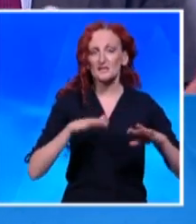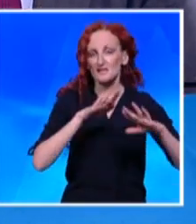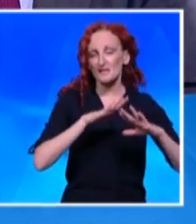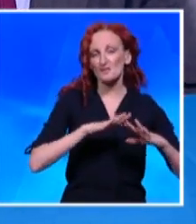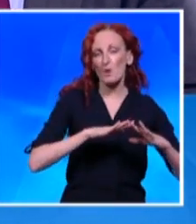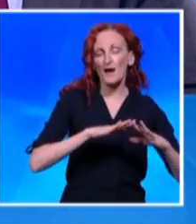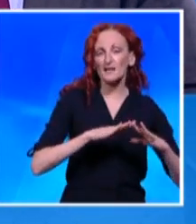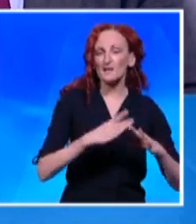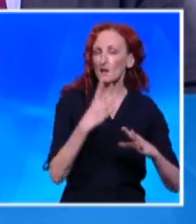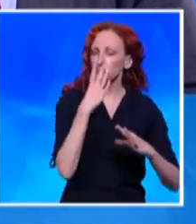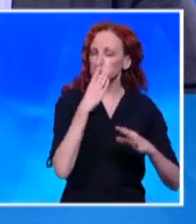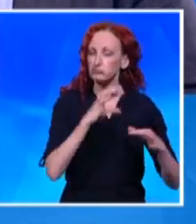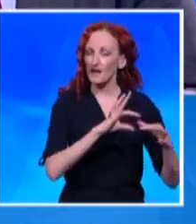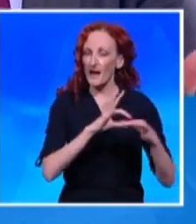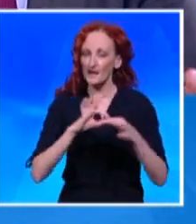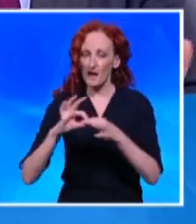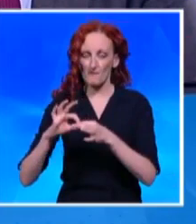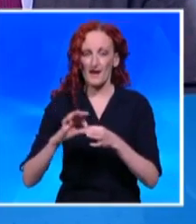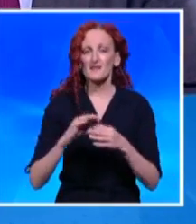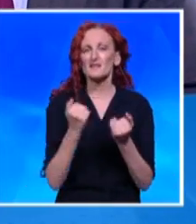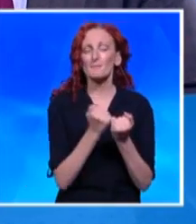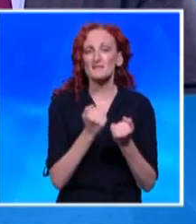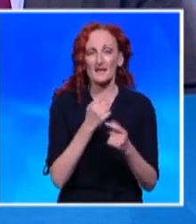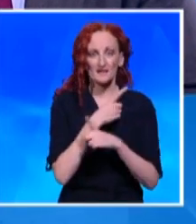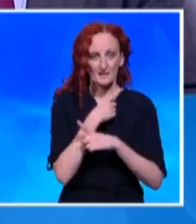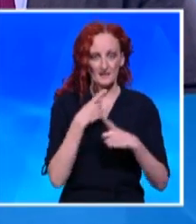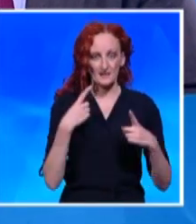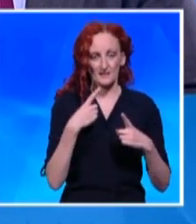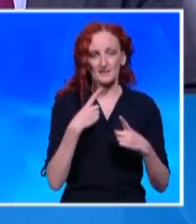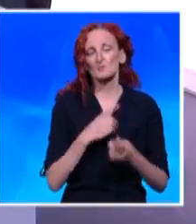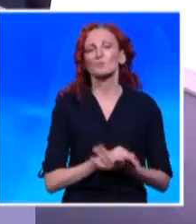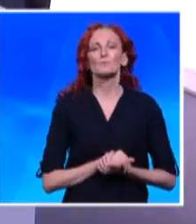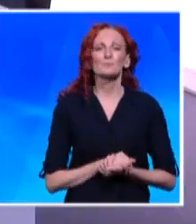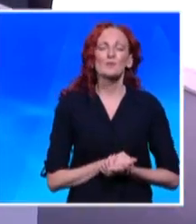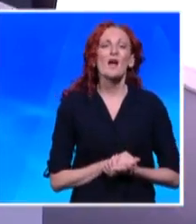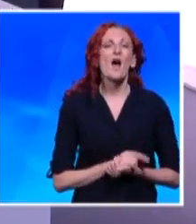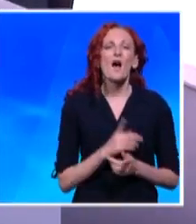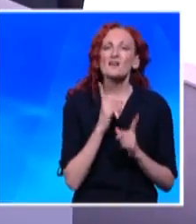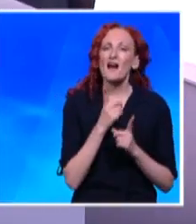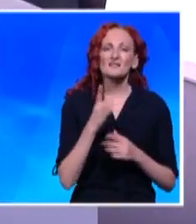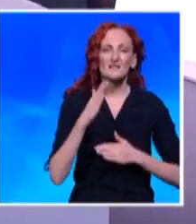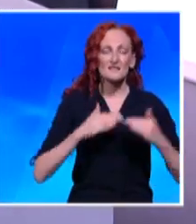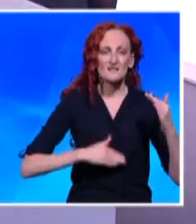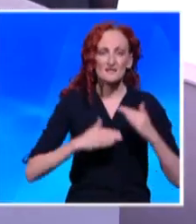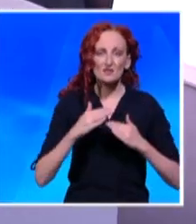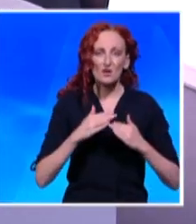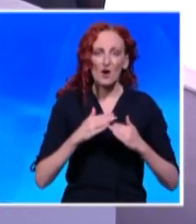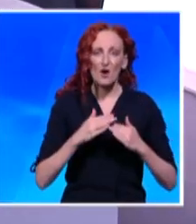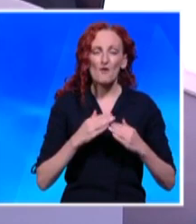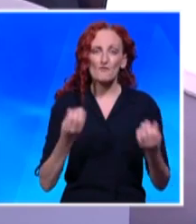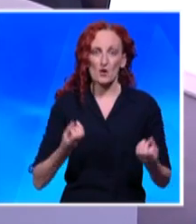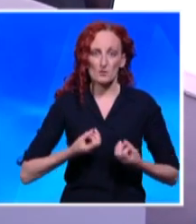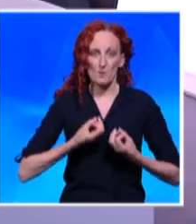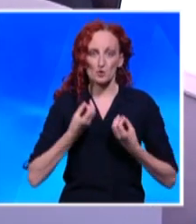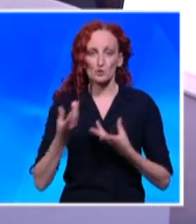на места, които са рискови, сухи дерета и така нататък. Казахте как да не се строи. Възможно ли е да се преместени, например, речни корита